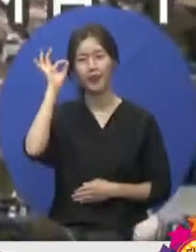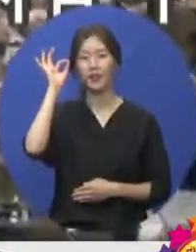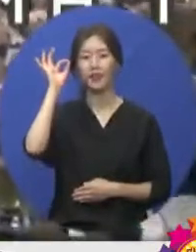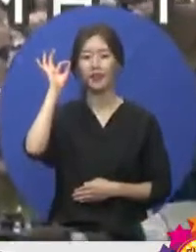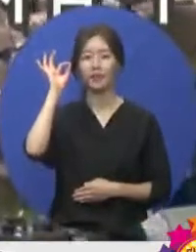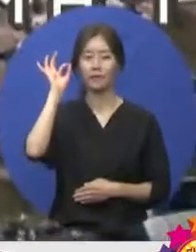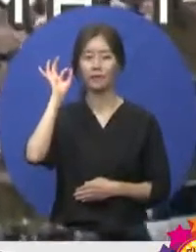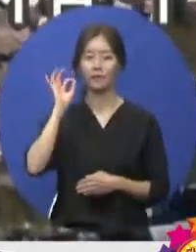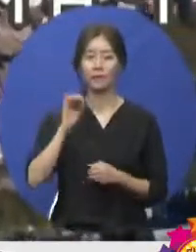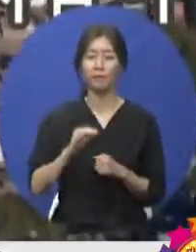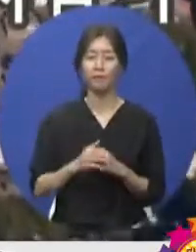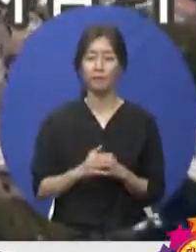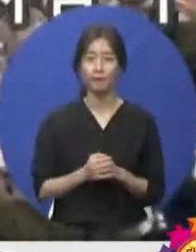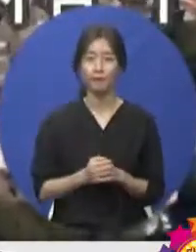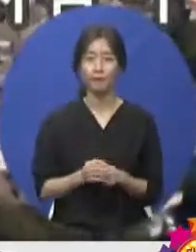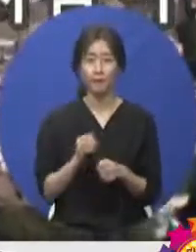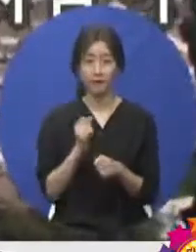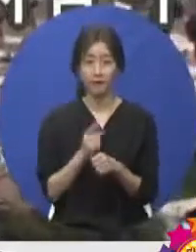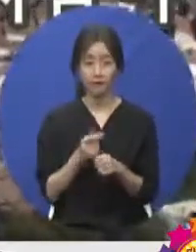생각난다